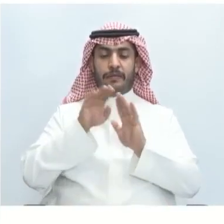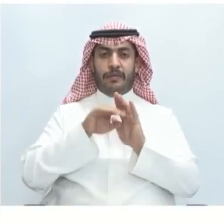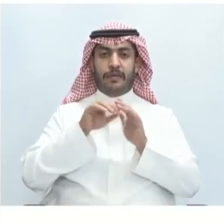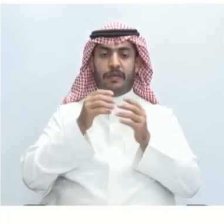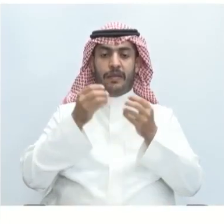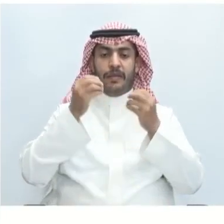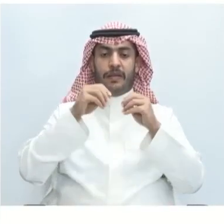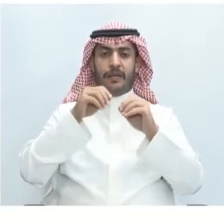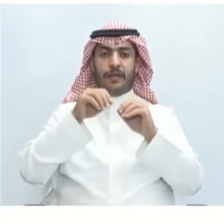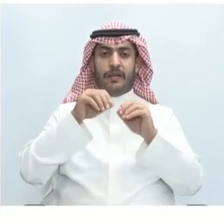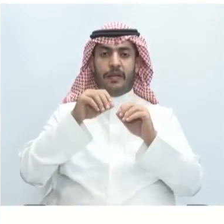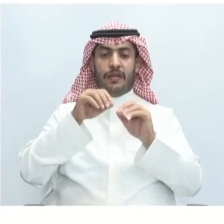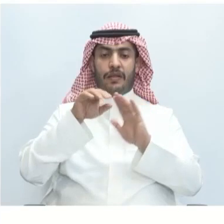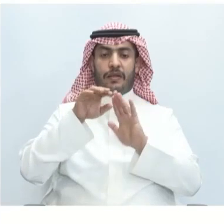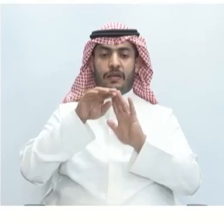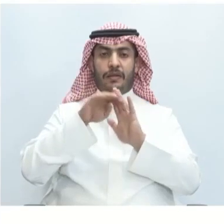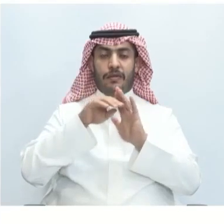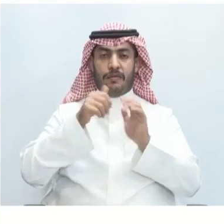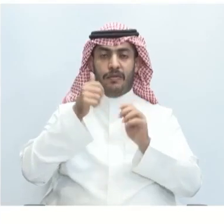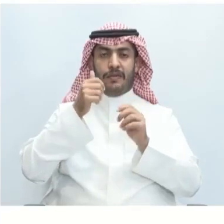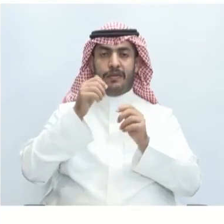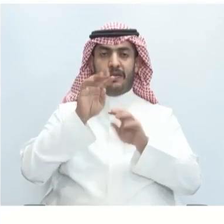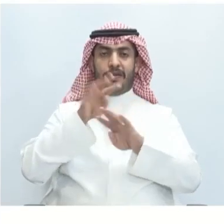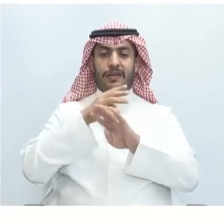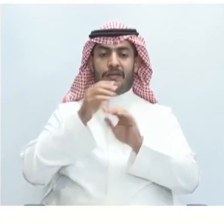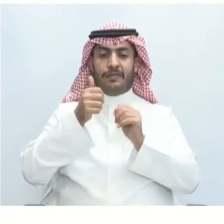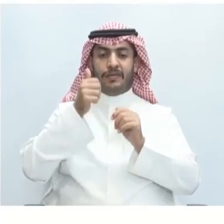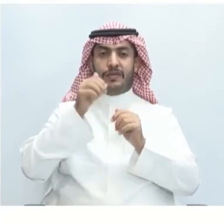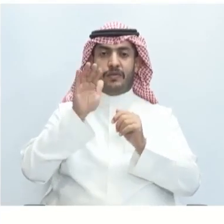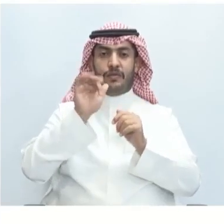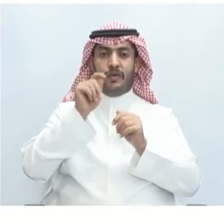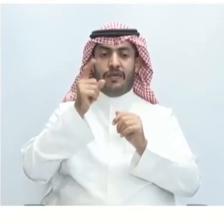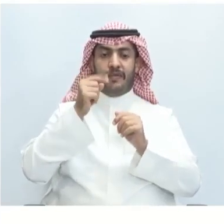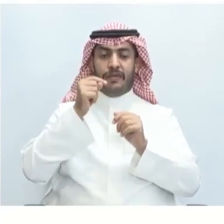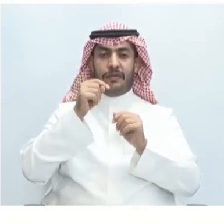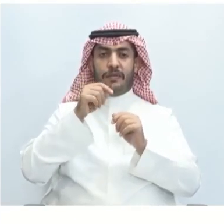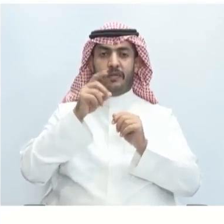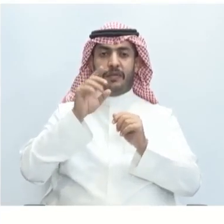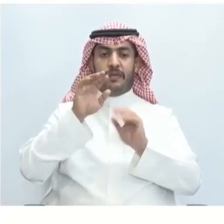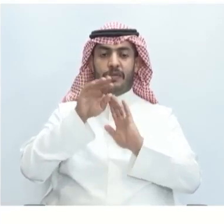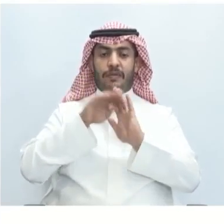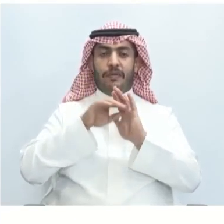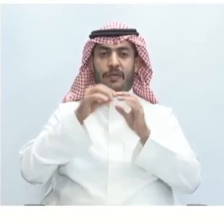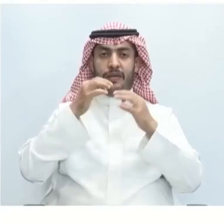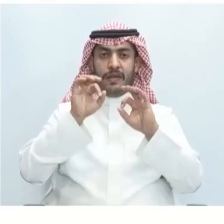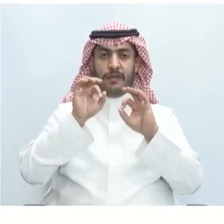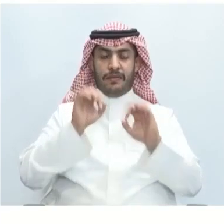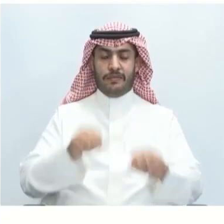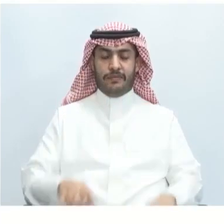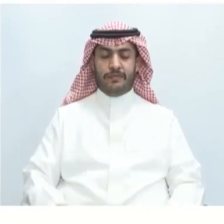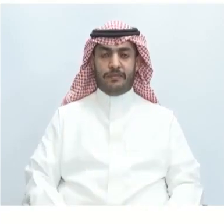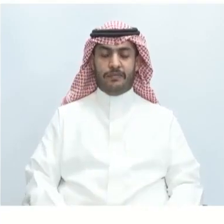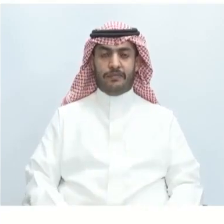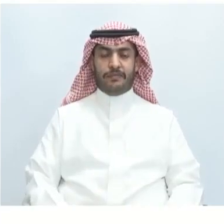الركاب وطلب الشحنات سيقسم نموذج اداه سولفر بحسب عددها ونوعها على الوجهات